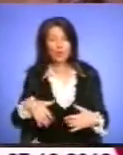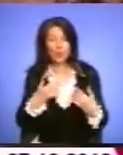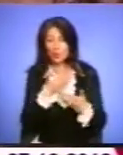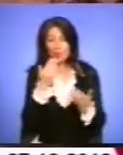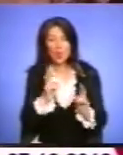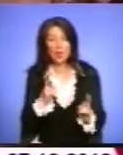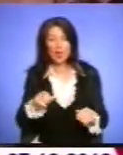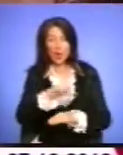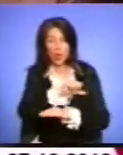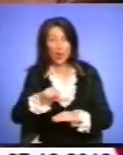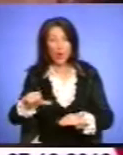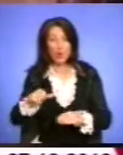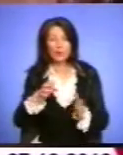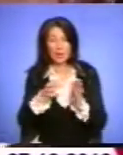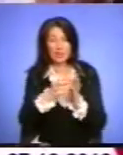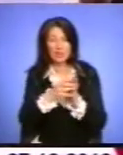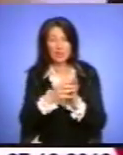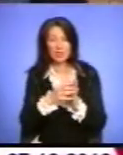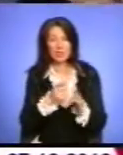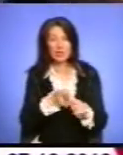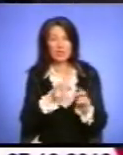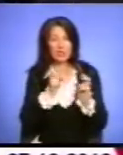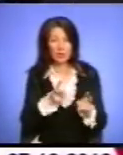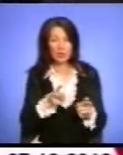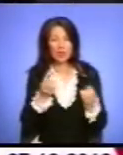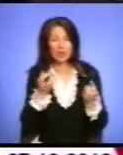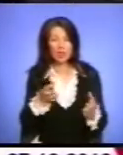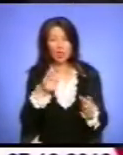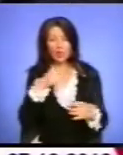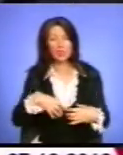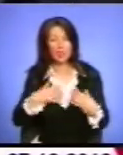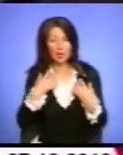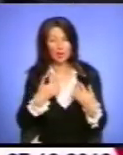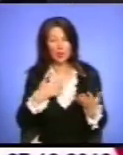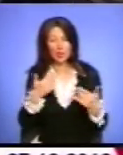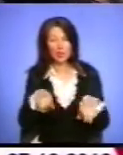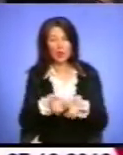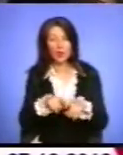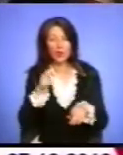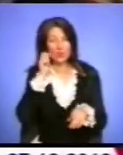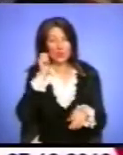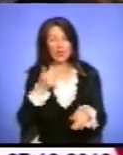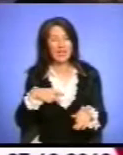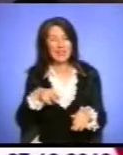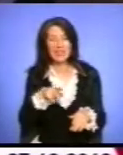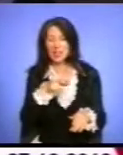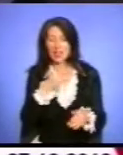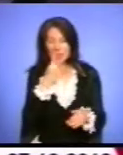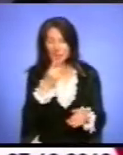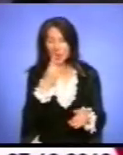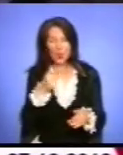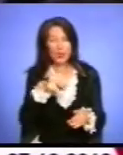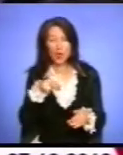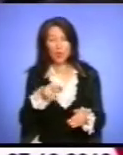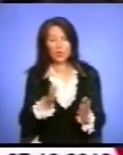огороджувальних позначок, тобто це небезпека. Звичайно, що страшно, але я вже в такому віці, що я далеко не ходжу. Тільки з хати